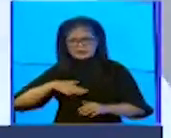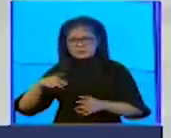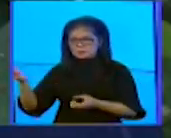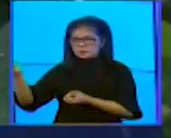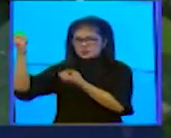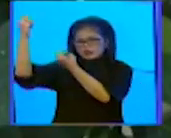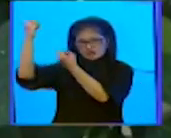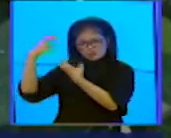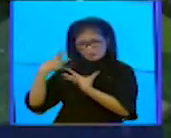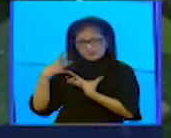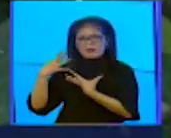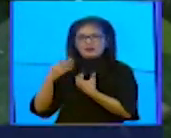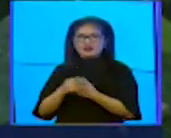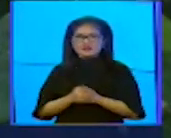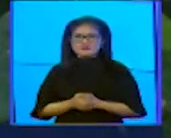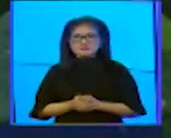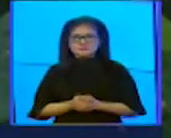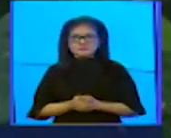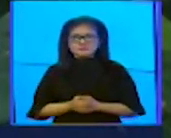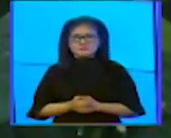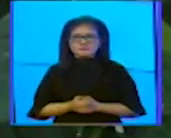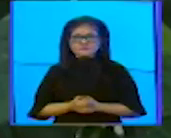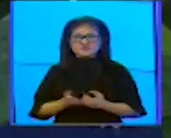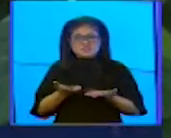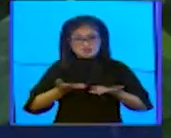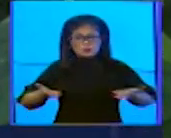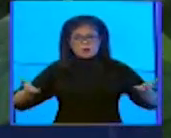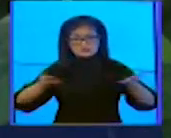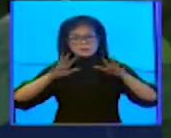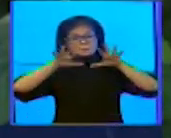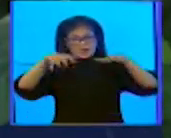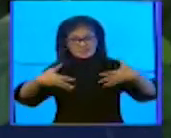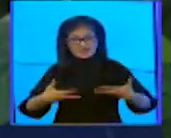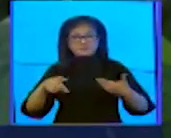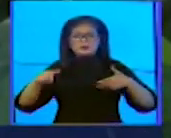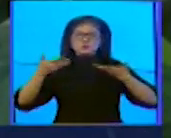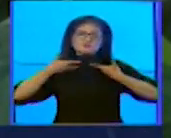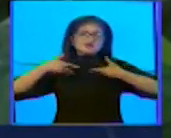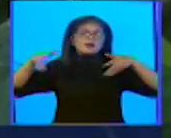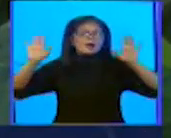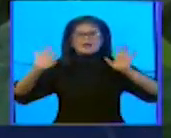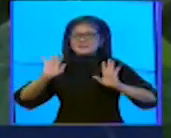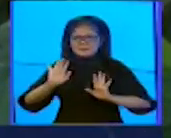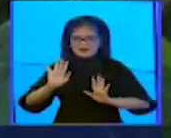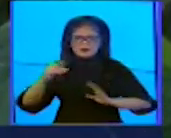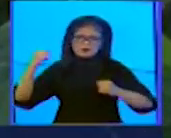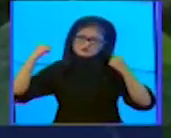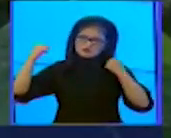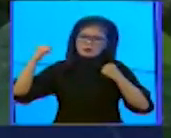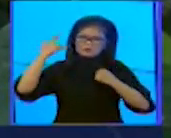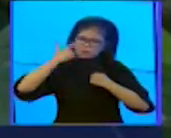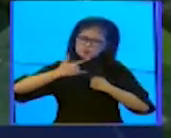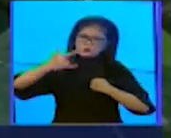hikmahnya. Saya yakin adanya pandemi ini, kita tidak boleh menyerah, tetapi kita harus tetap semangat dalam belajar dan